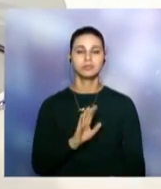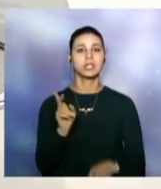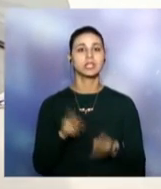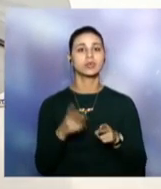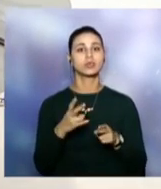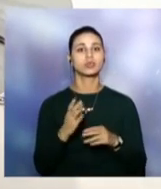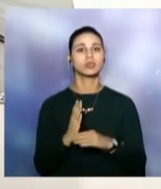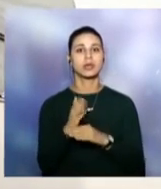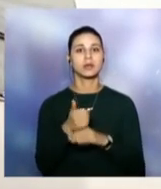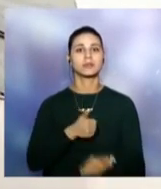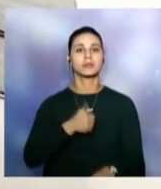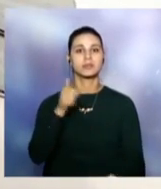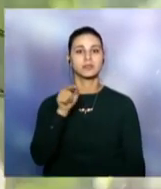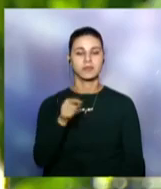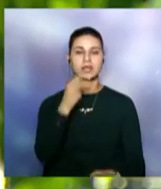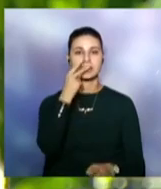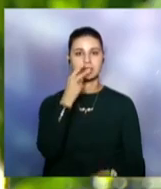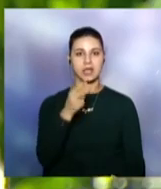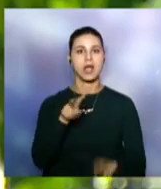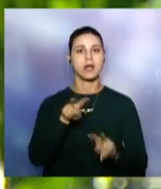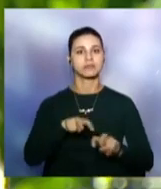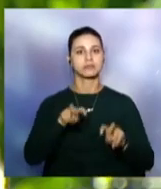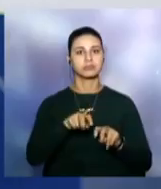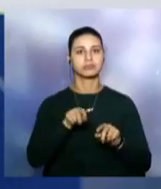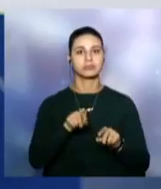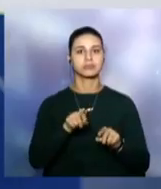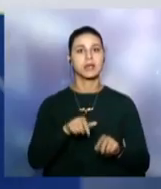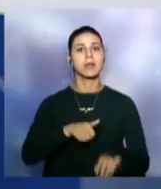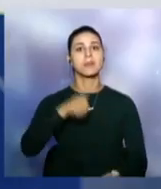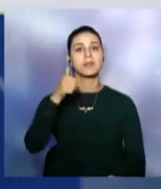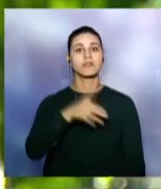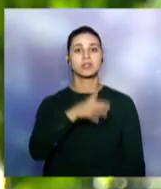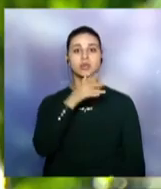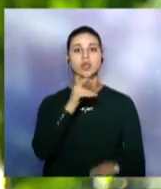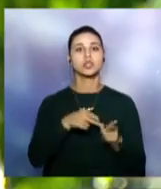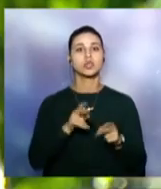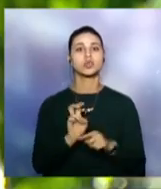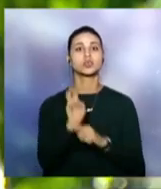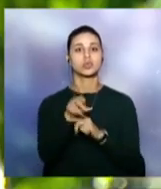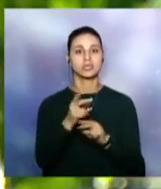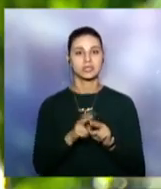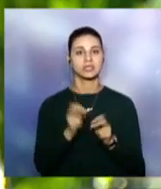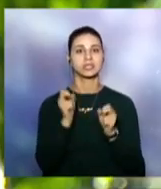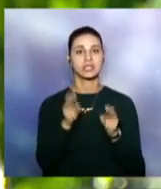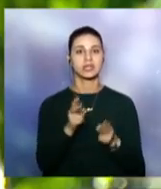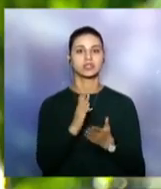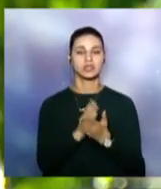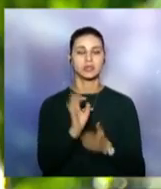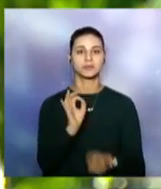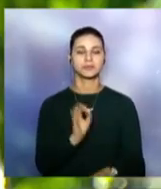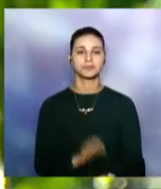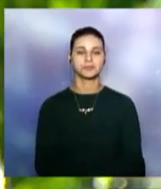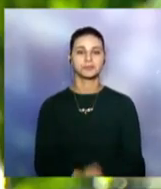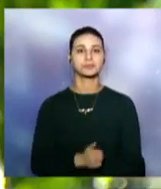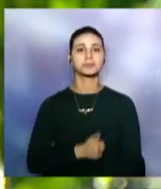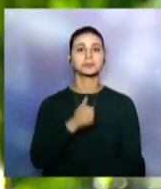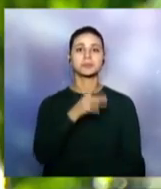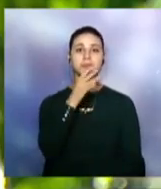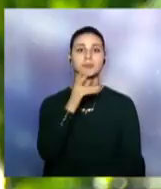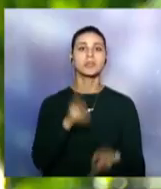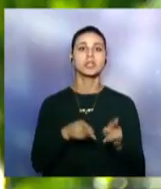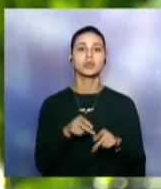ქირურგს. ქირურგი ნახავს გასინჯაზმას და არათერებად, არამედ პირველ რიგში ქირურგს, რაც საშიშია ეს გამორიცხოთ. პირველ რიგში ქირურგმა